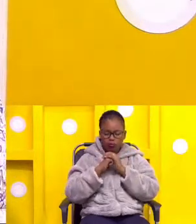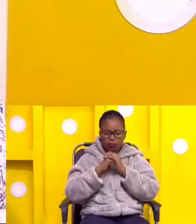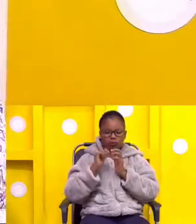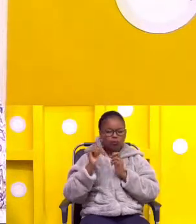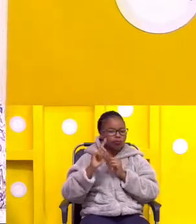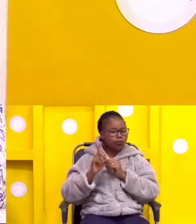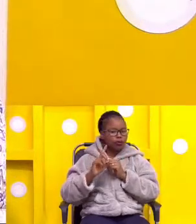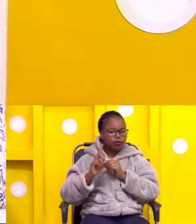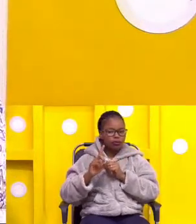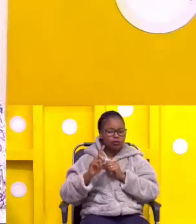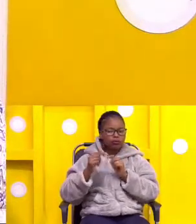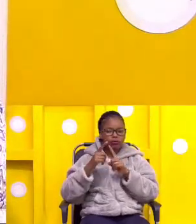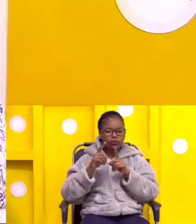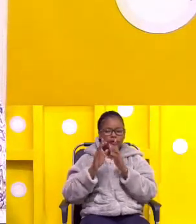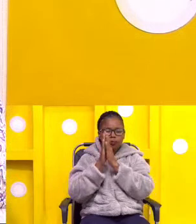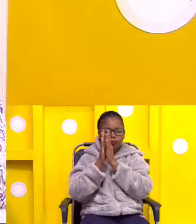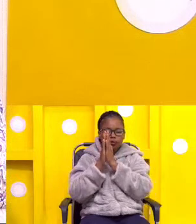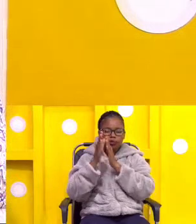Negocithie Ngai,